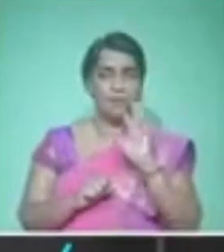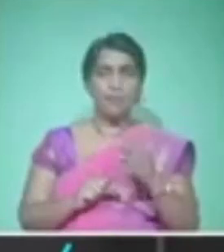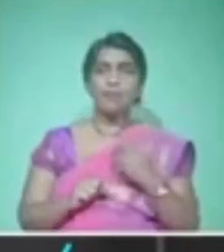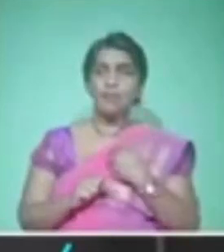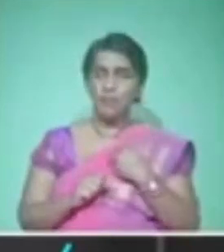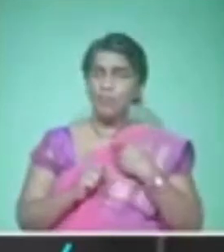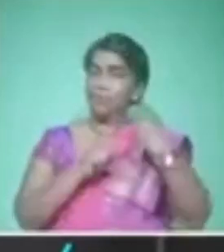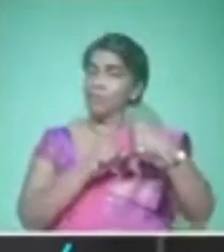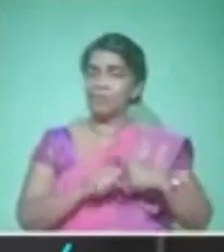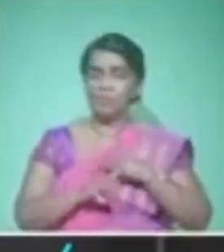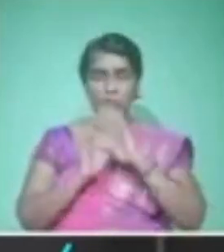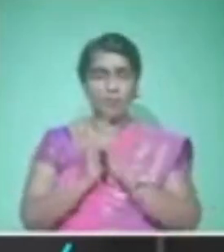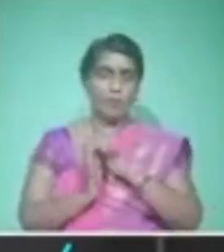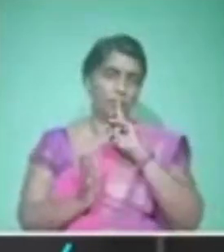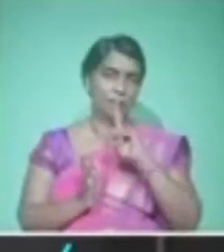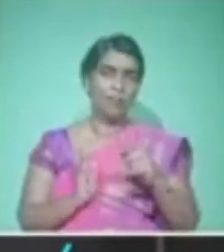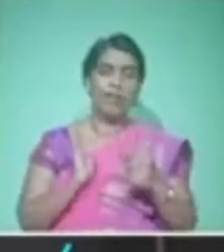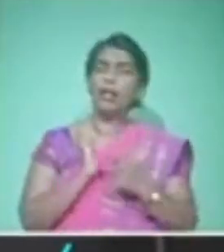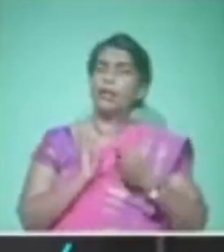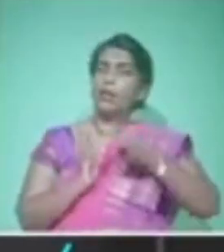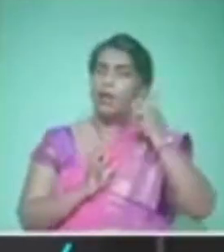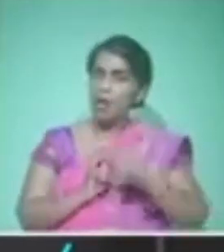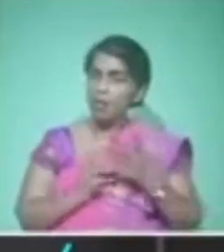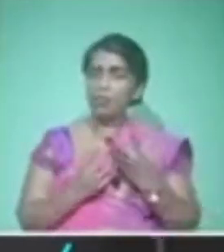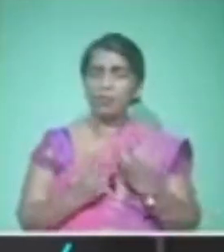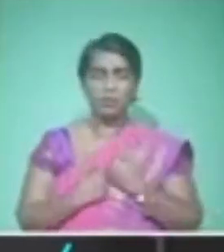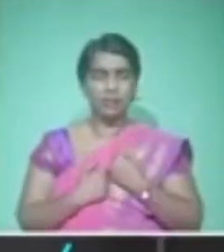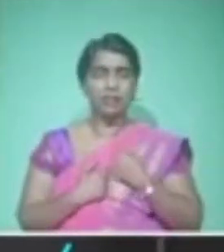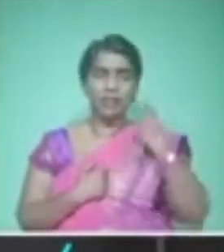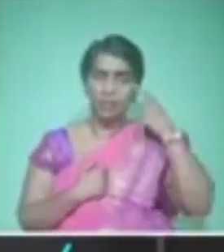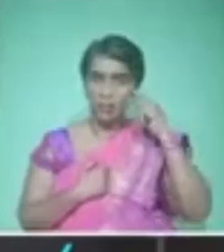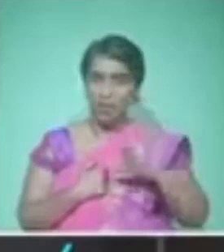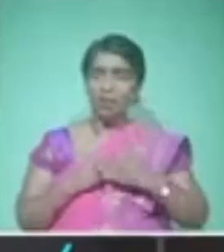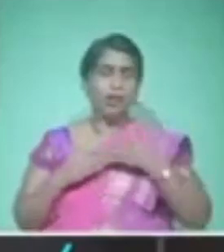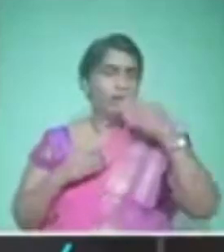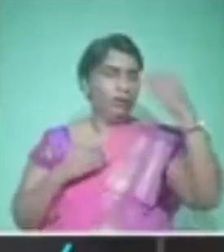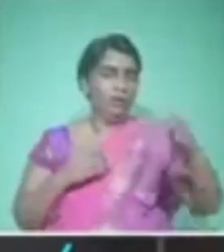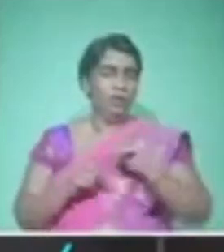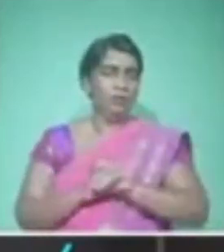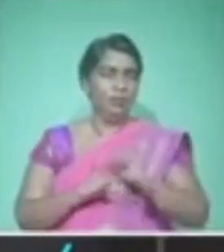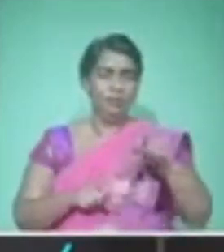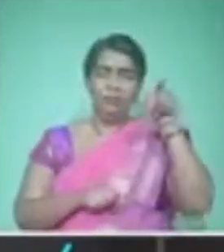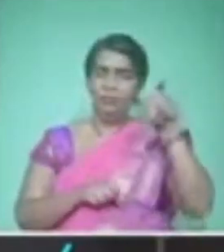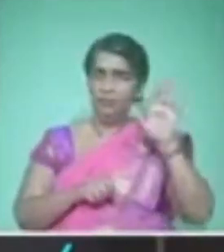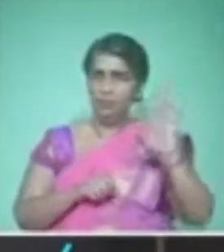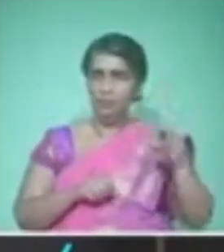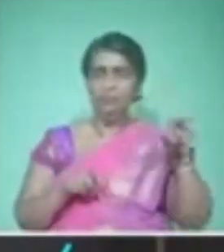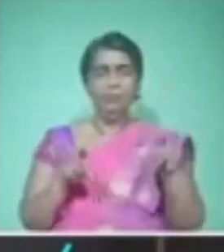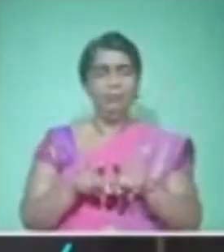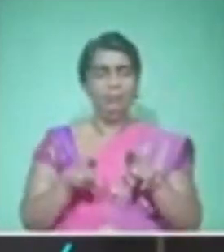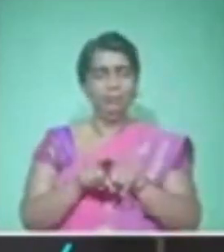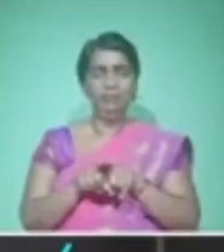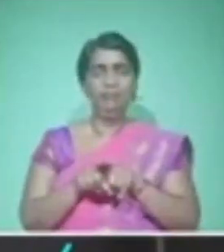කොම ගණන් කියන්න යන්නේ නැහැ තාවකාලී අනුමැතිය ලද අභිප්‍රාය ලිපිය දීර්ඝ කරපු නොමැති ඒව තිබුණා ඒ